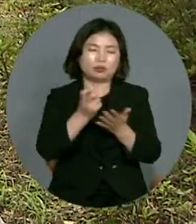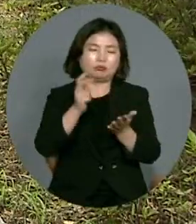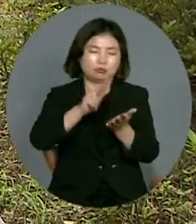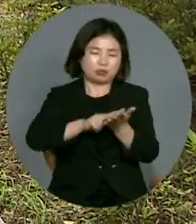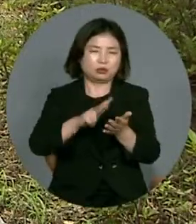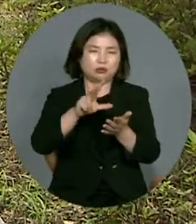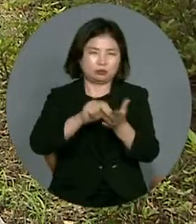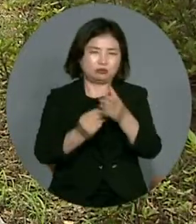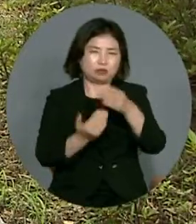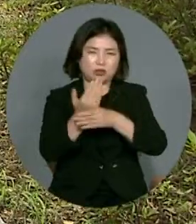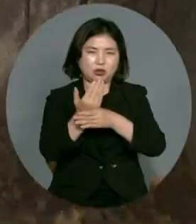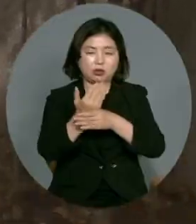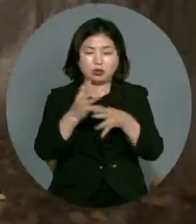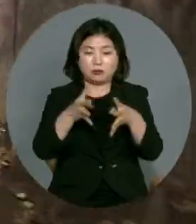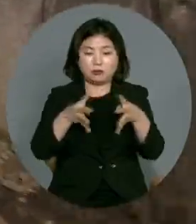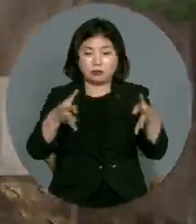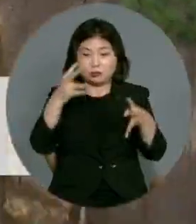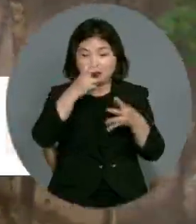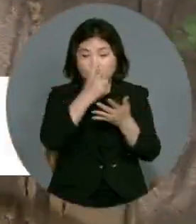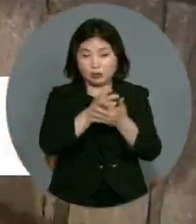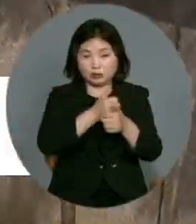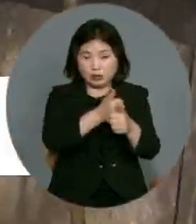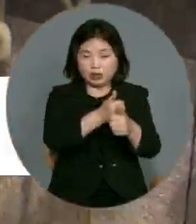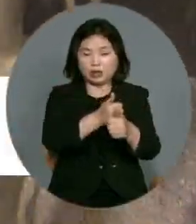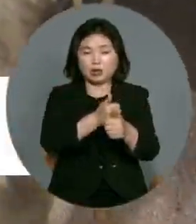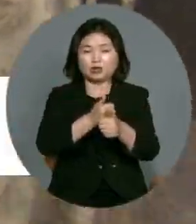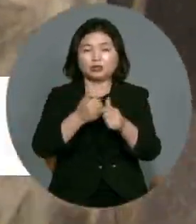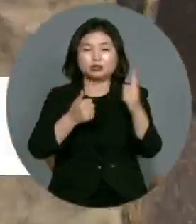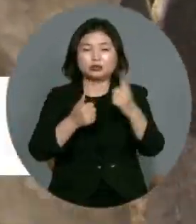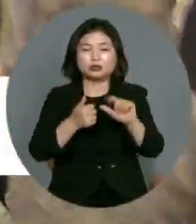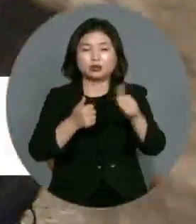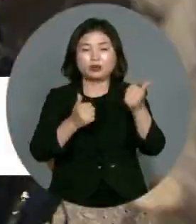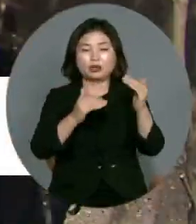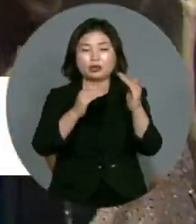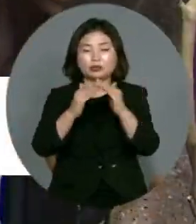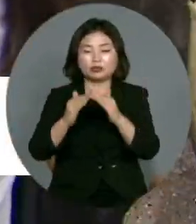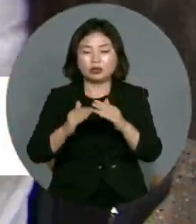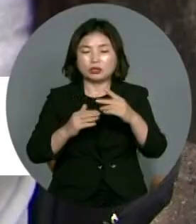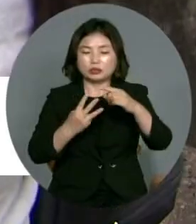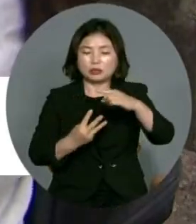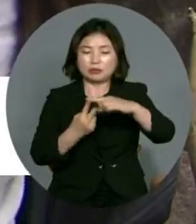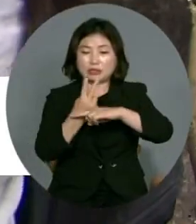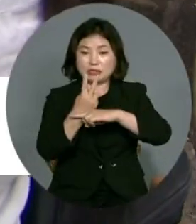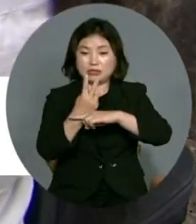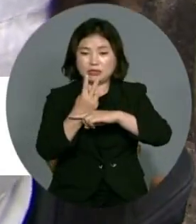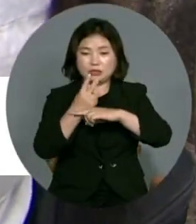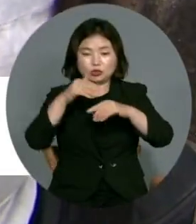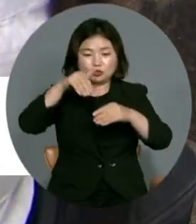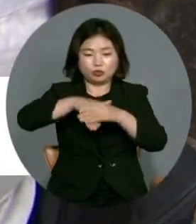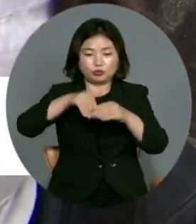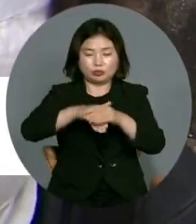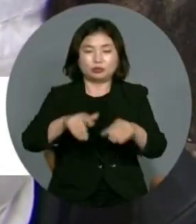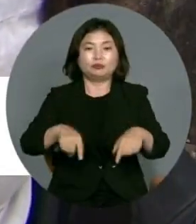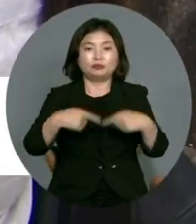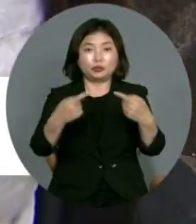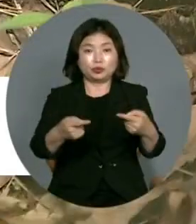일입니다. 공동주택관리법에 따라 전체 1,500여 세대 가운데 3분의 2 정도가 투표에